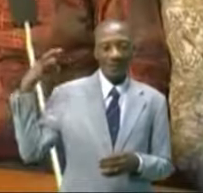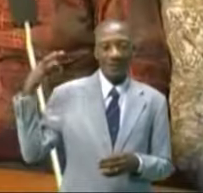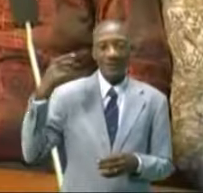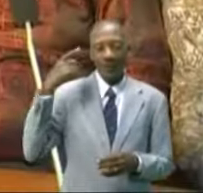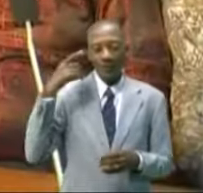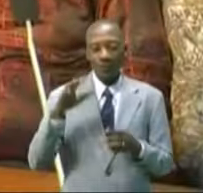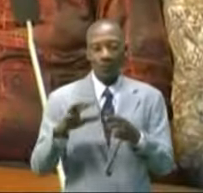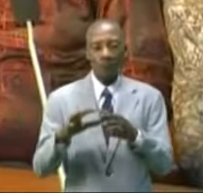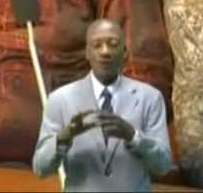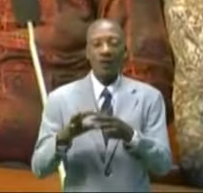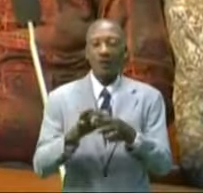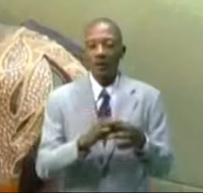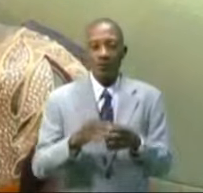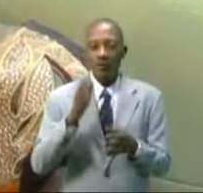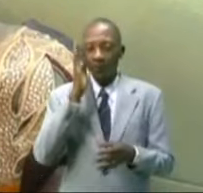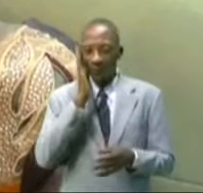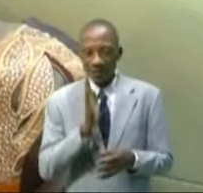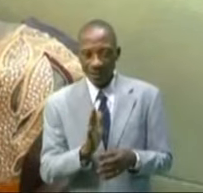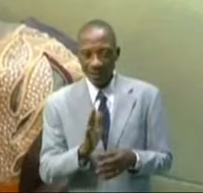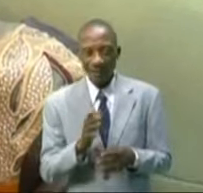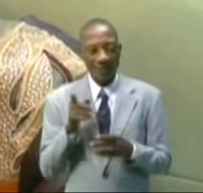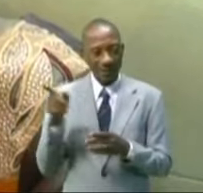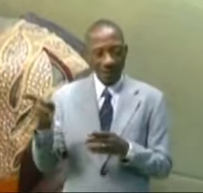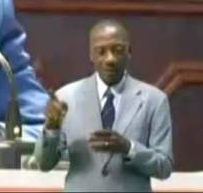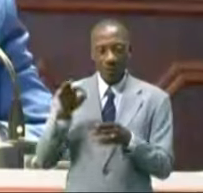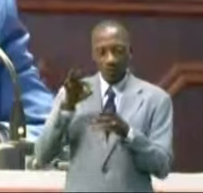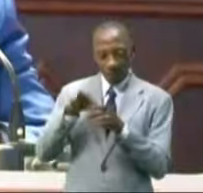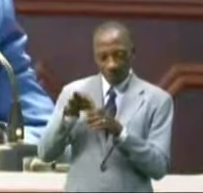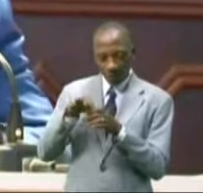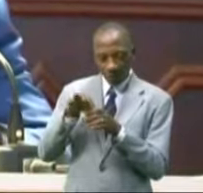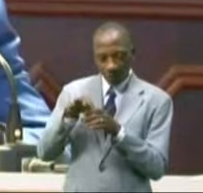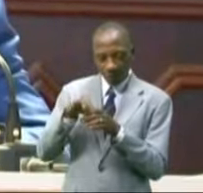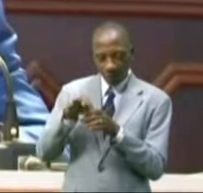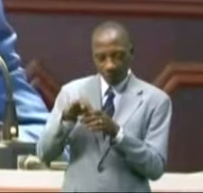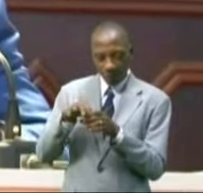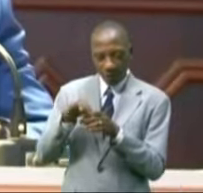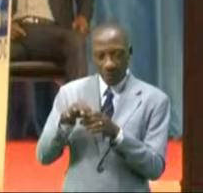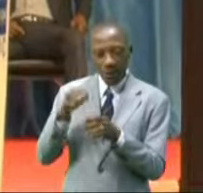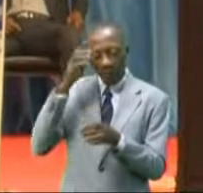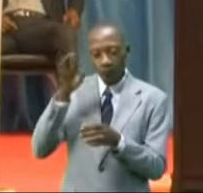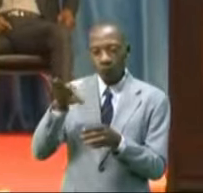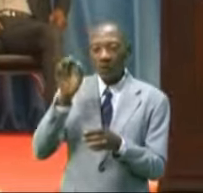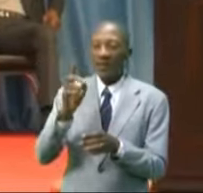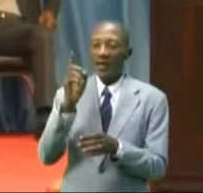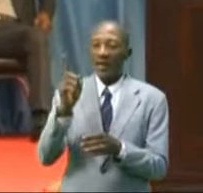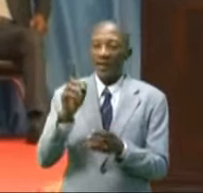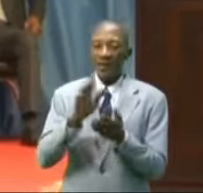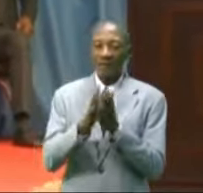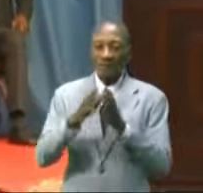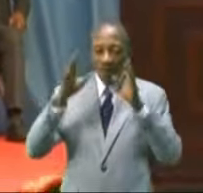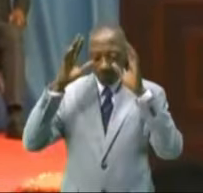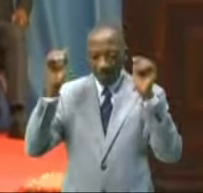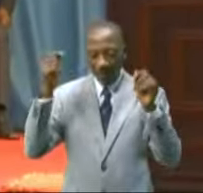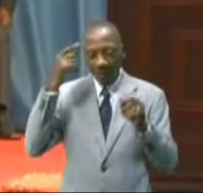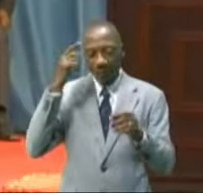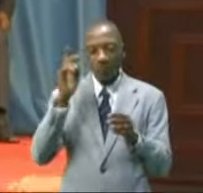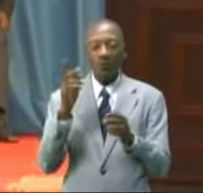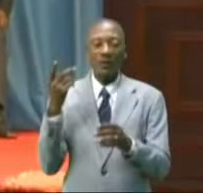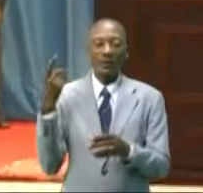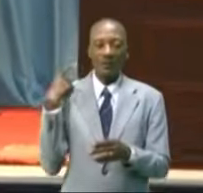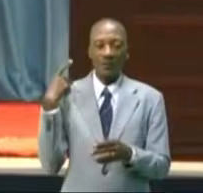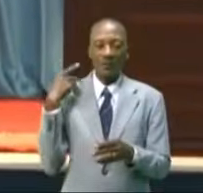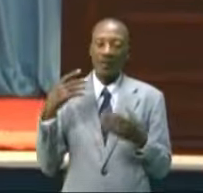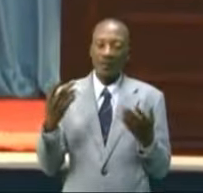du Parlement, Vital Kamerhe Lwakaningini Kingi, est le vainqueur de la primaire organisée hier. Aussitôt désigné,